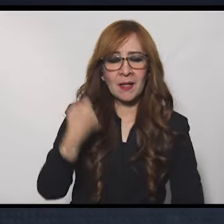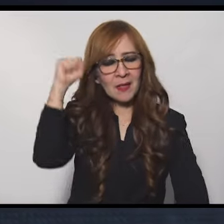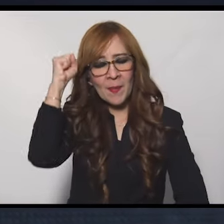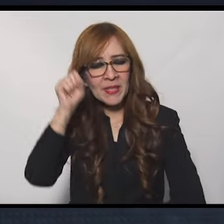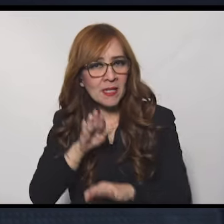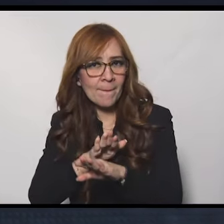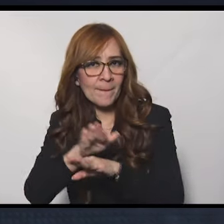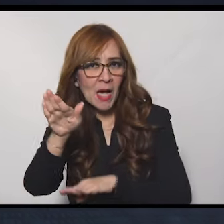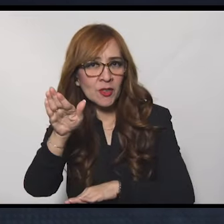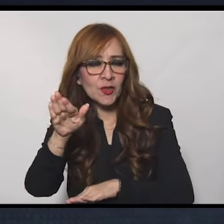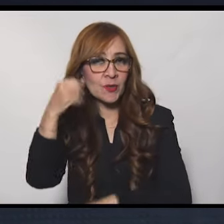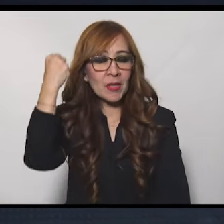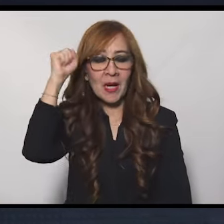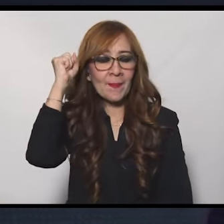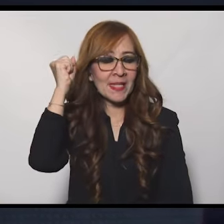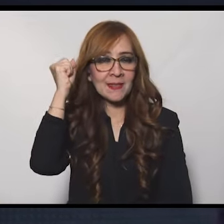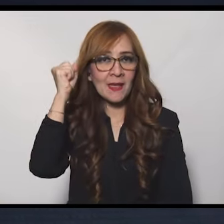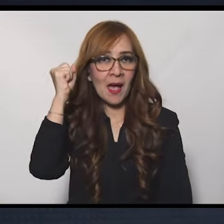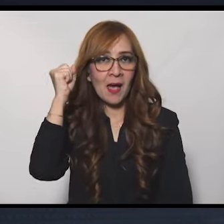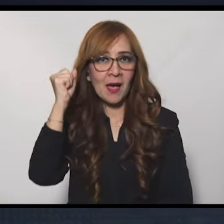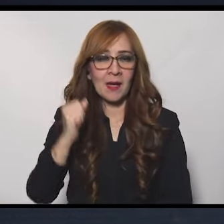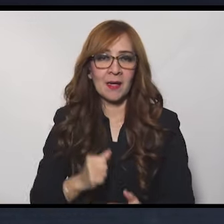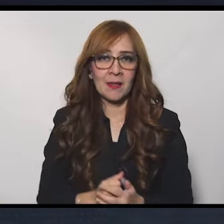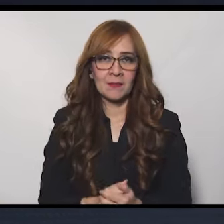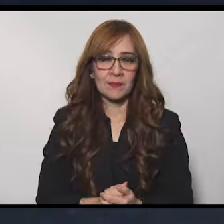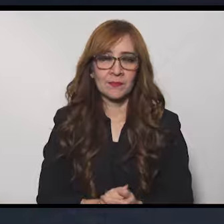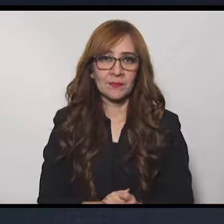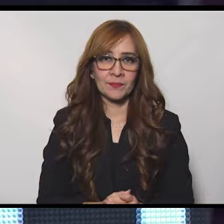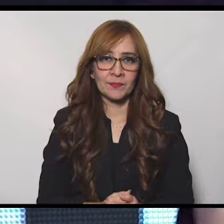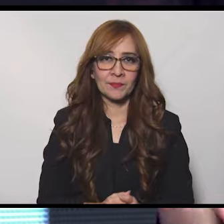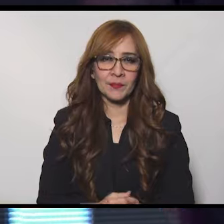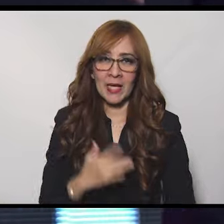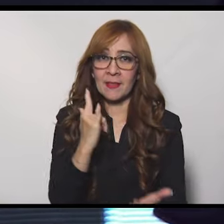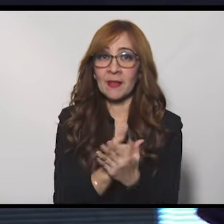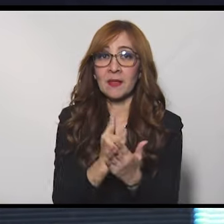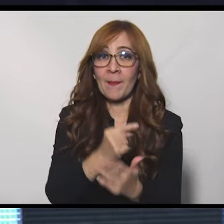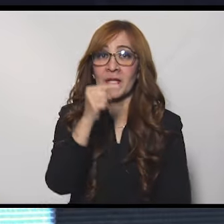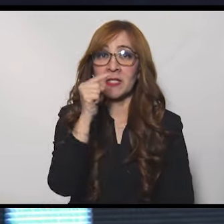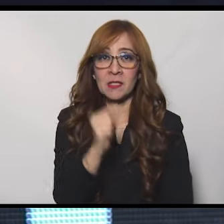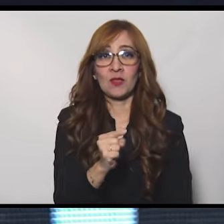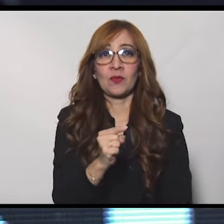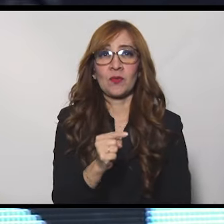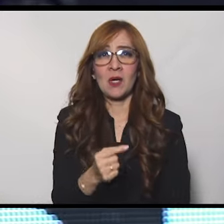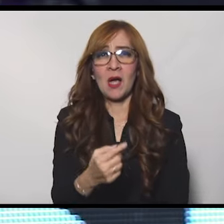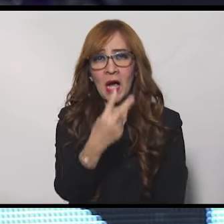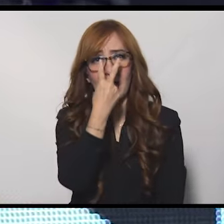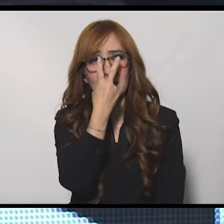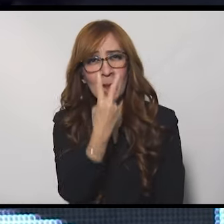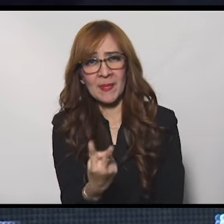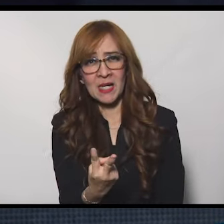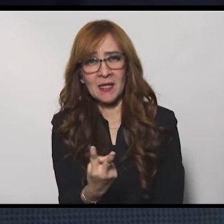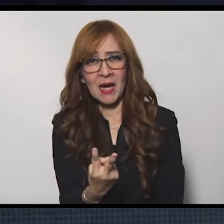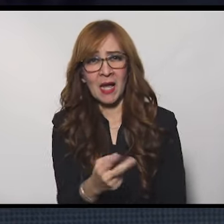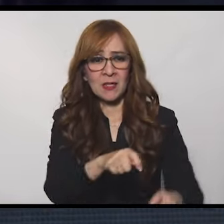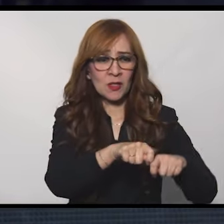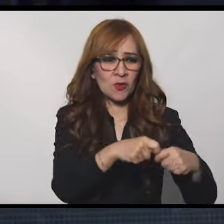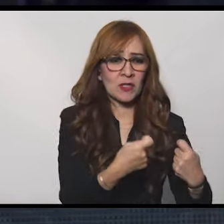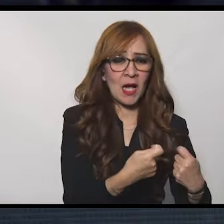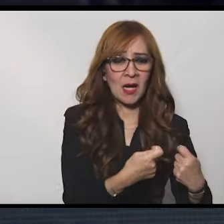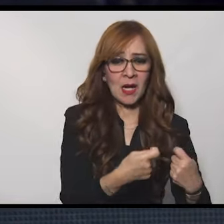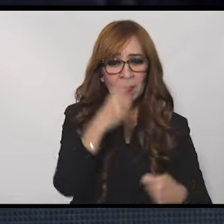depan, kita gak akan bisa kemana-mana, Bapak Ibu. All we see is our brokenness. All we see, our